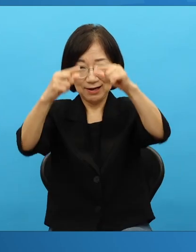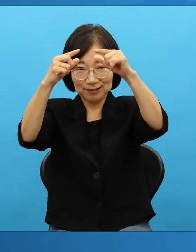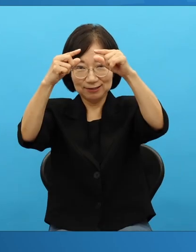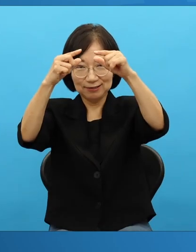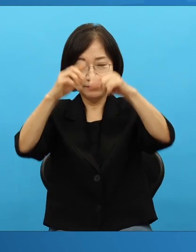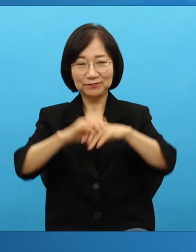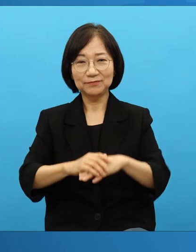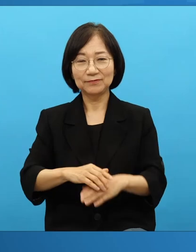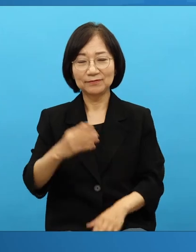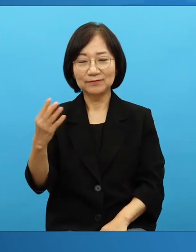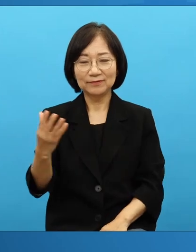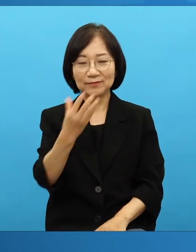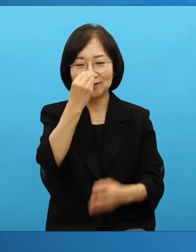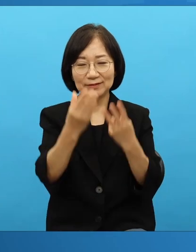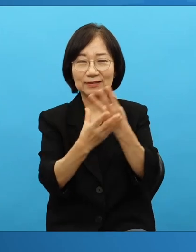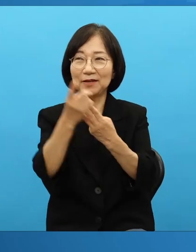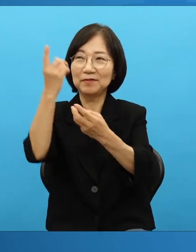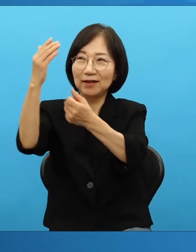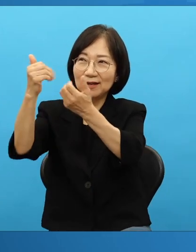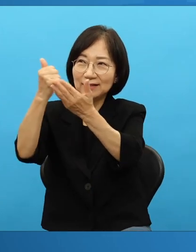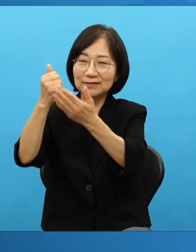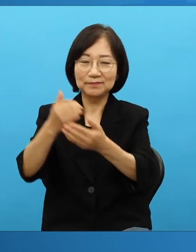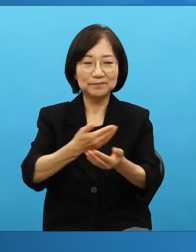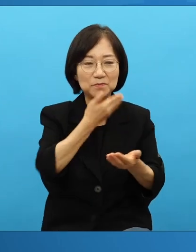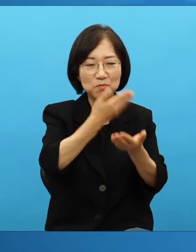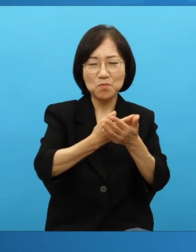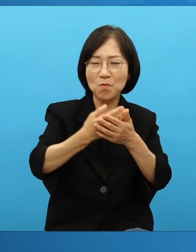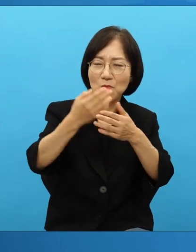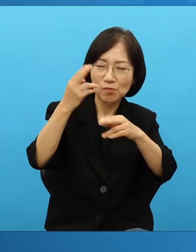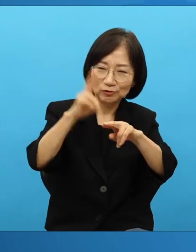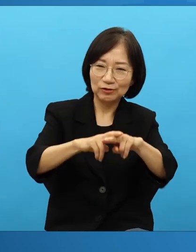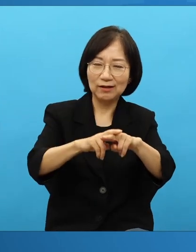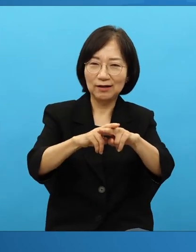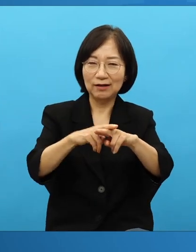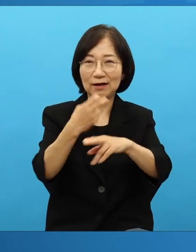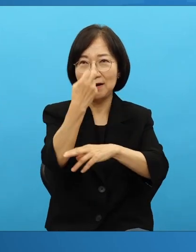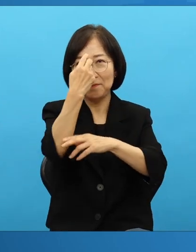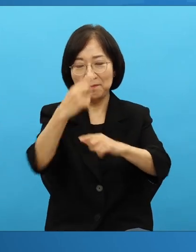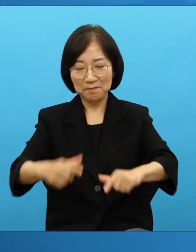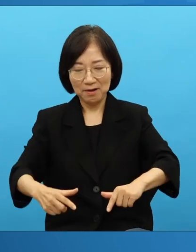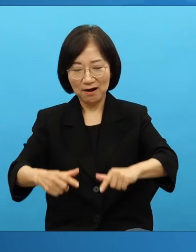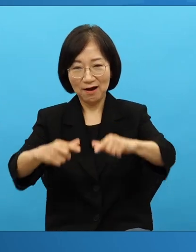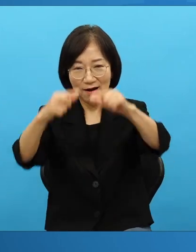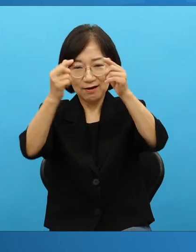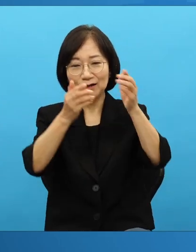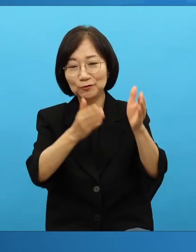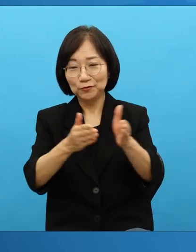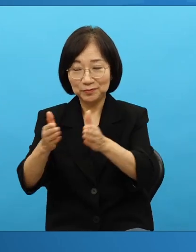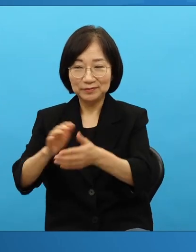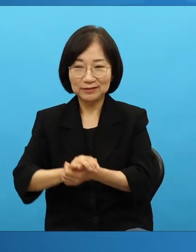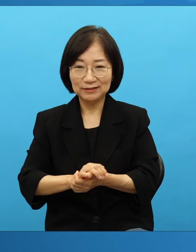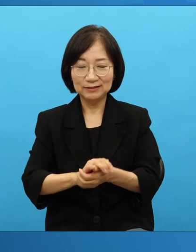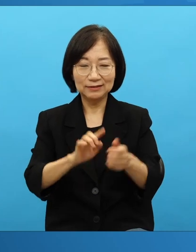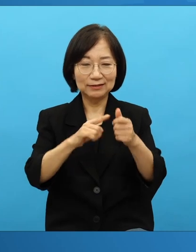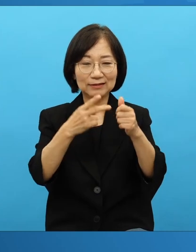하나님처럼 망대. 아, 보좌의 망대. 帮助的网络。 미리 준비해서. 是提前准备的。 삼시대 능력, 흑암 근세 이긴 능력, 모든